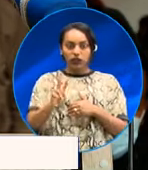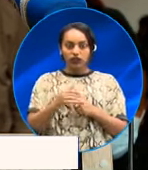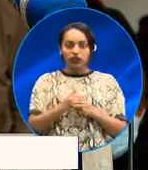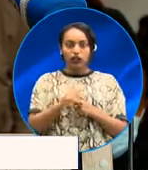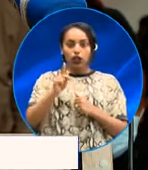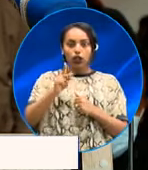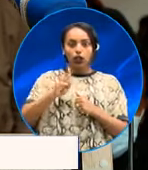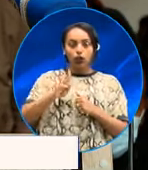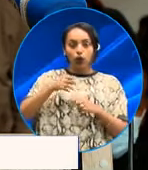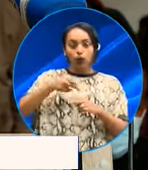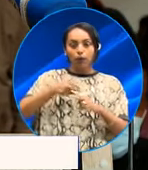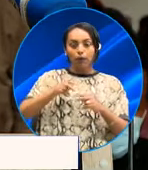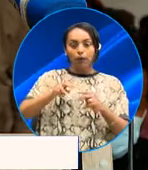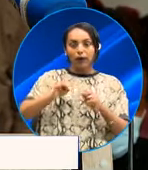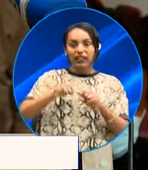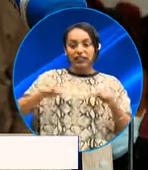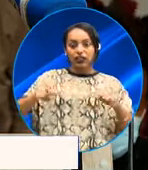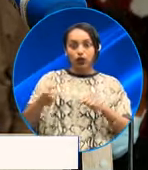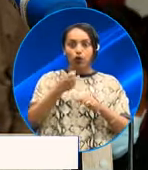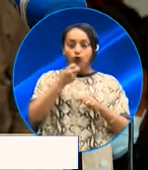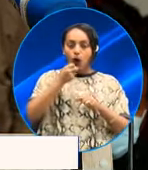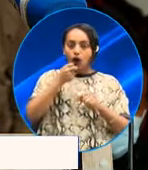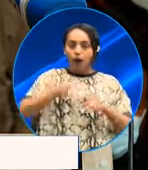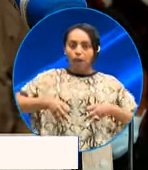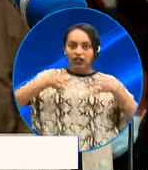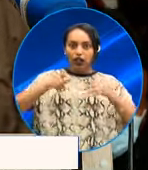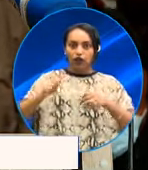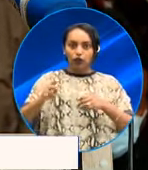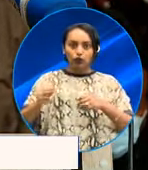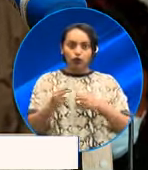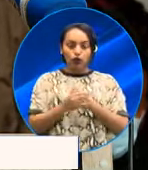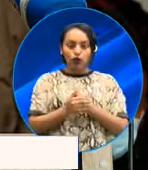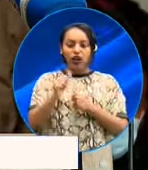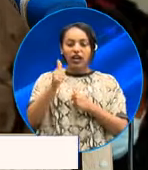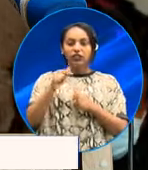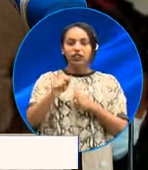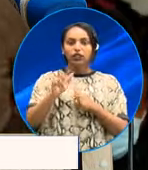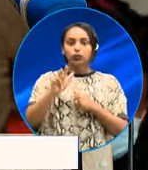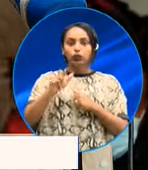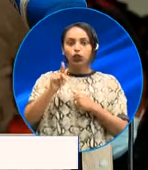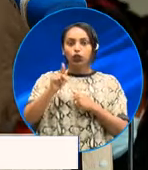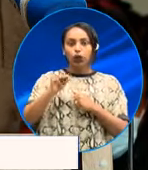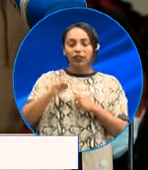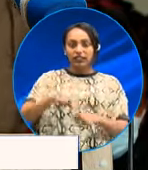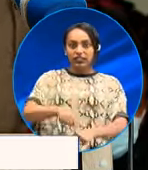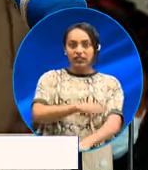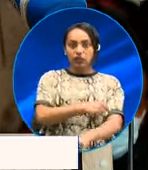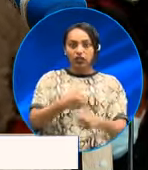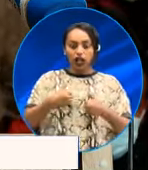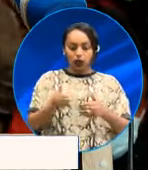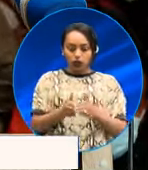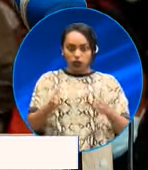8.12 ኪሎ ሜትር የሚሆን የውሃ ማስተላለፊያ ቱቦዎችን፣ 10.3 ኪሎ ሜትር